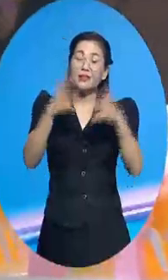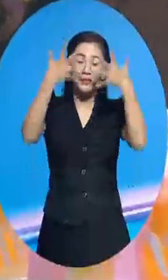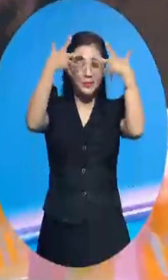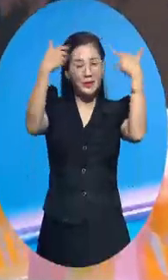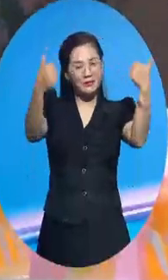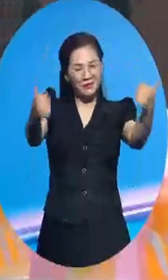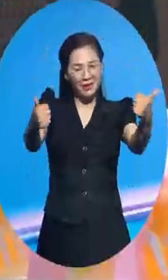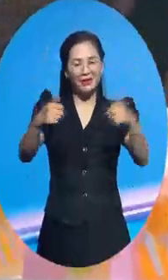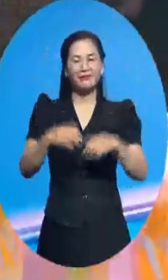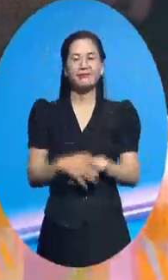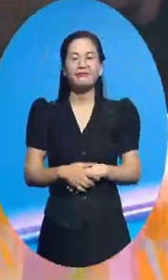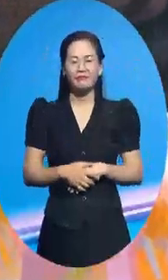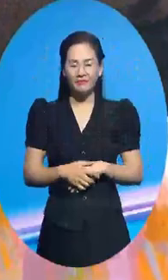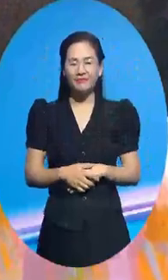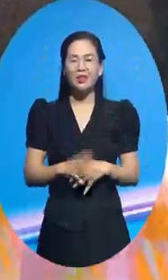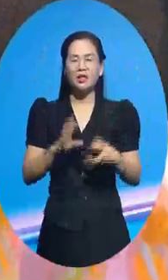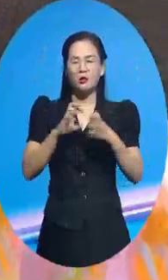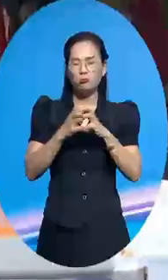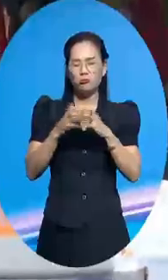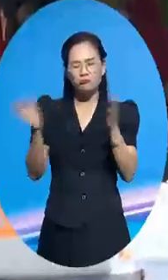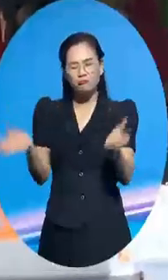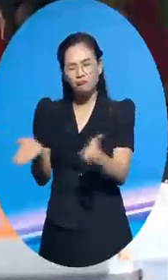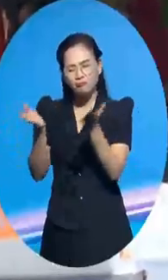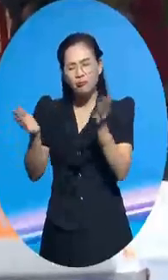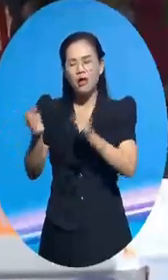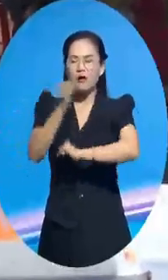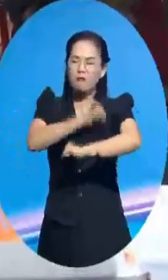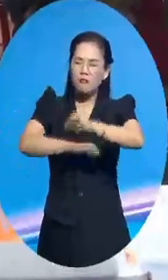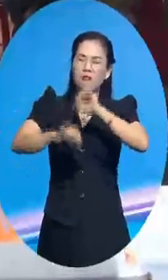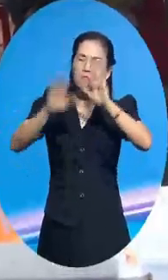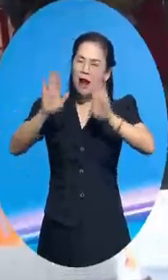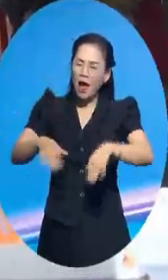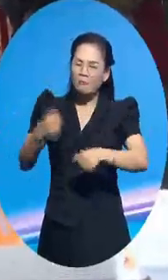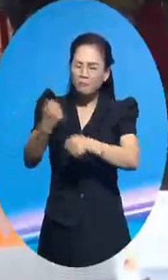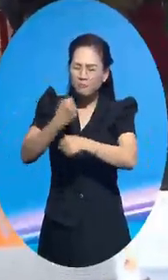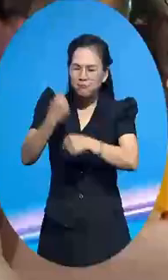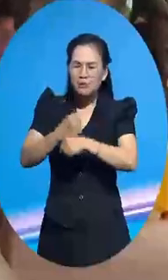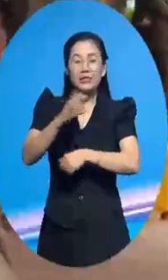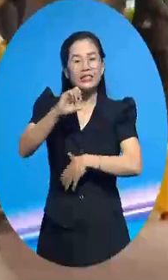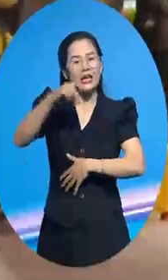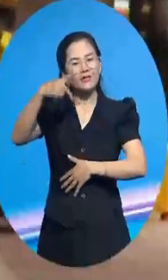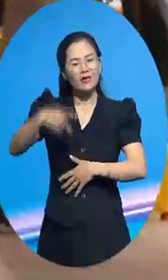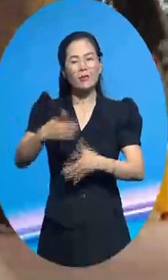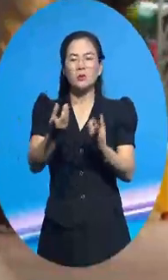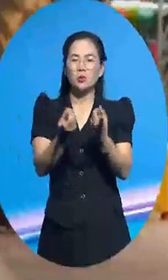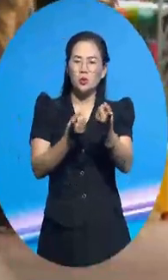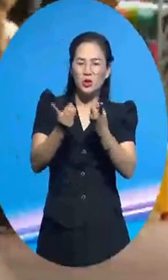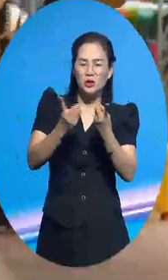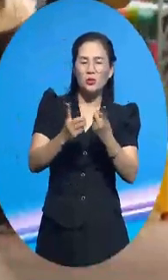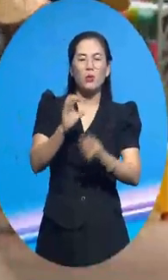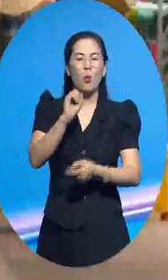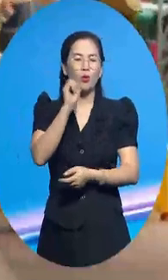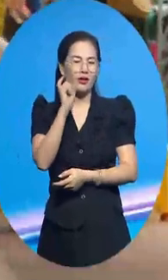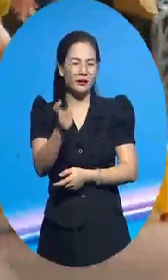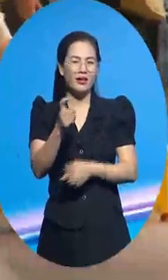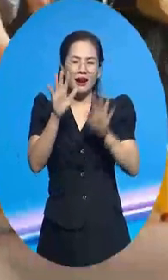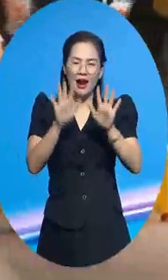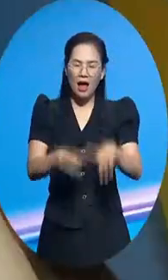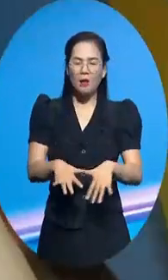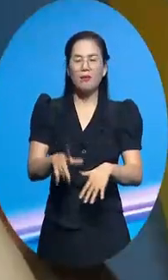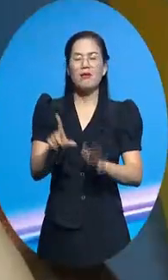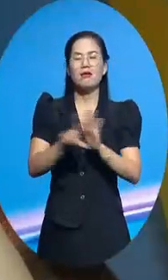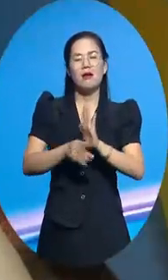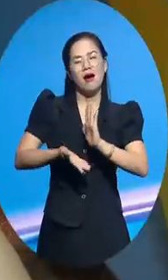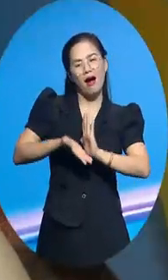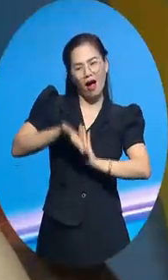trên địa bàn Khu công nghiệp Việt Nam Singapore cố gắng lao động sản xuất, tạo ra sản phẩm giúp cho doanh nghiệp ổn định sản xuất và tăng thu nhập cho đoàn